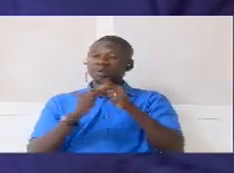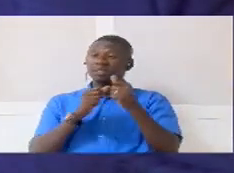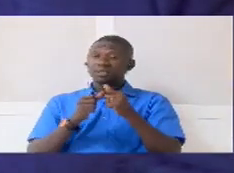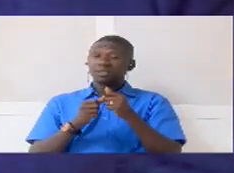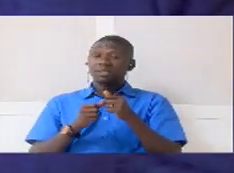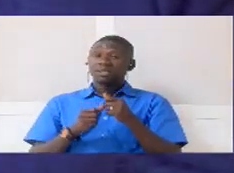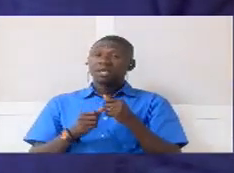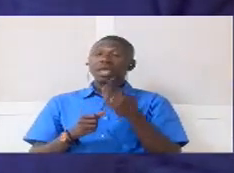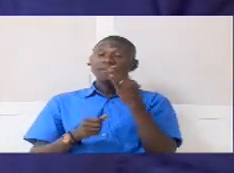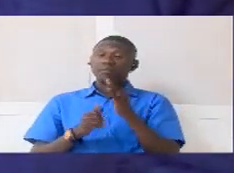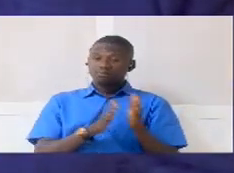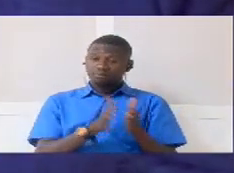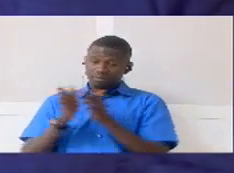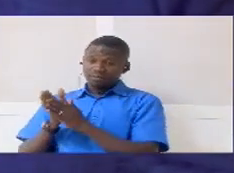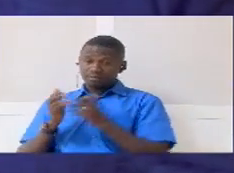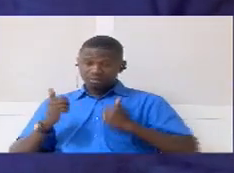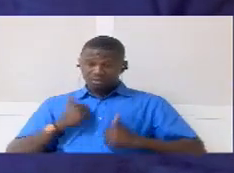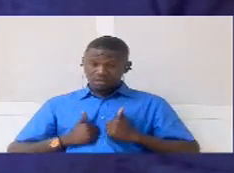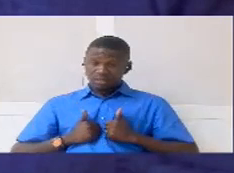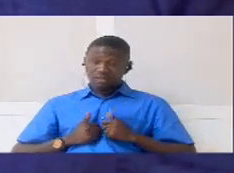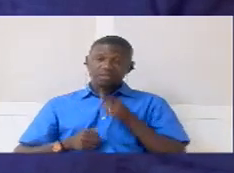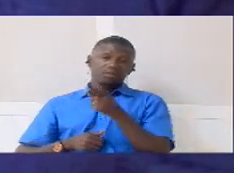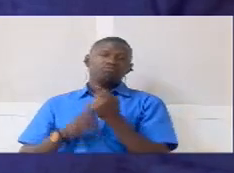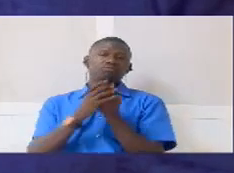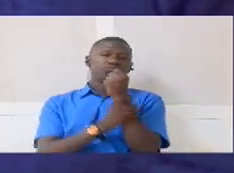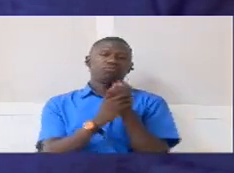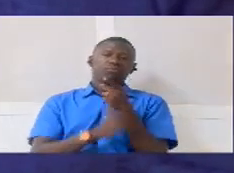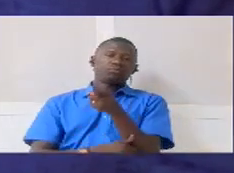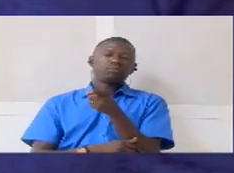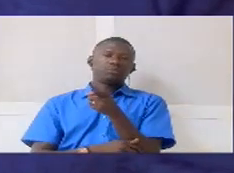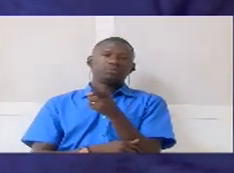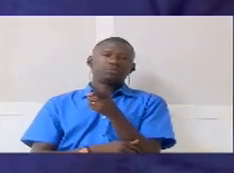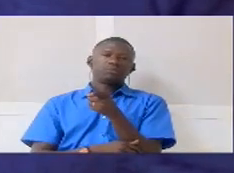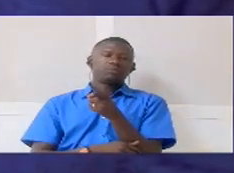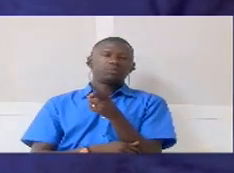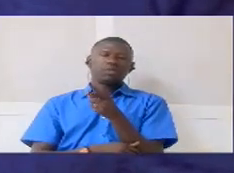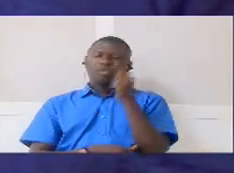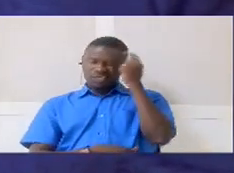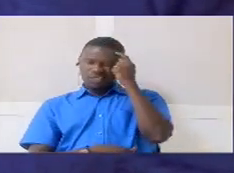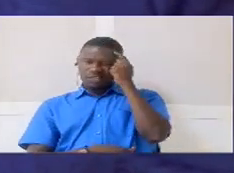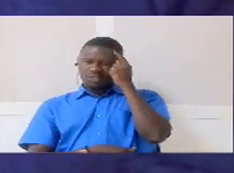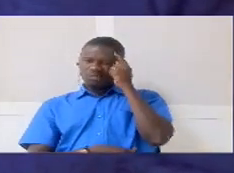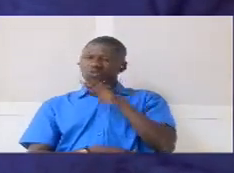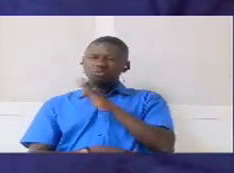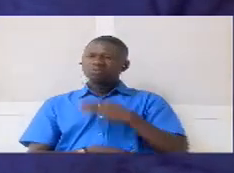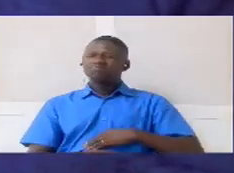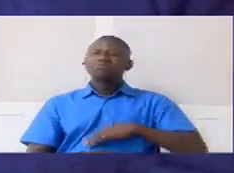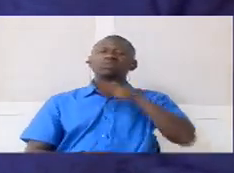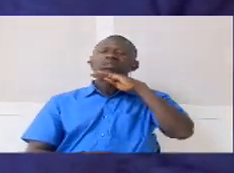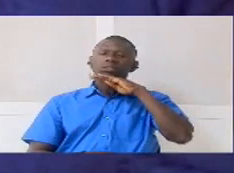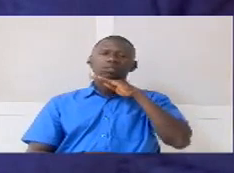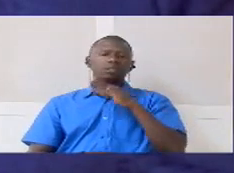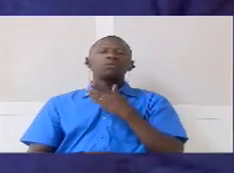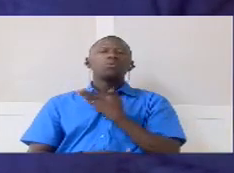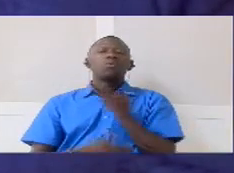bu da ke ci la mono lam. Ñaka sour mo leena indil beri beri ako e konora fo fa baliya wala kany